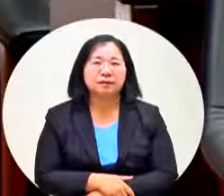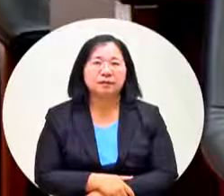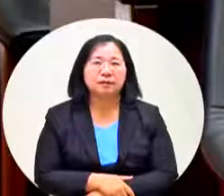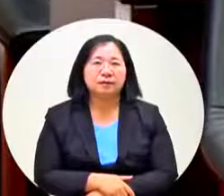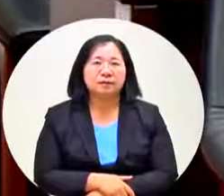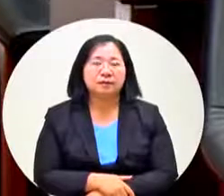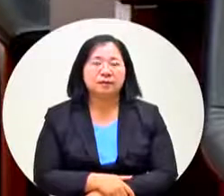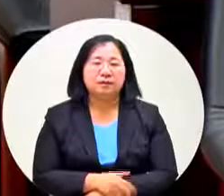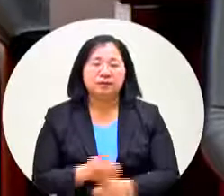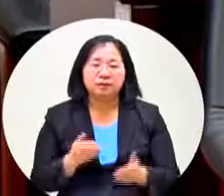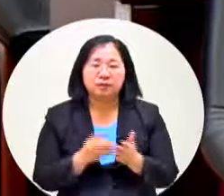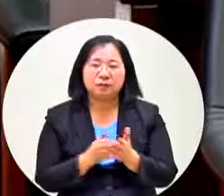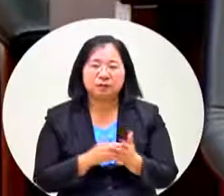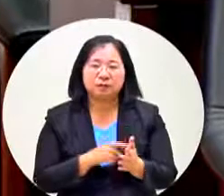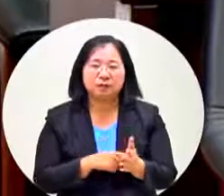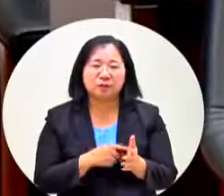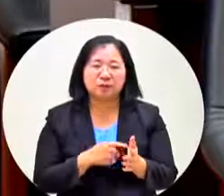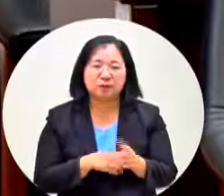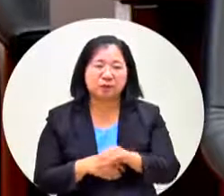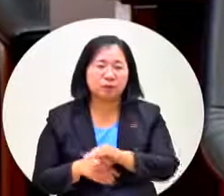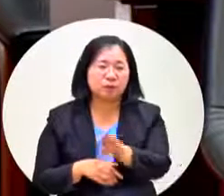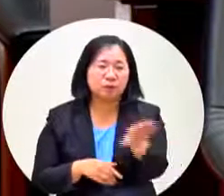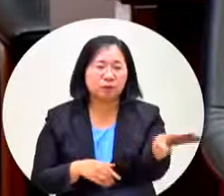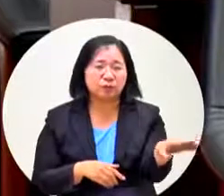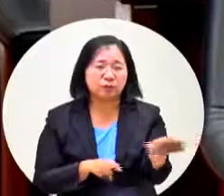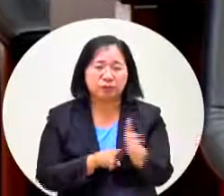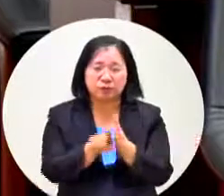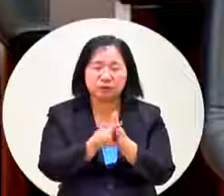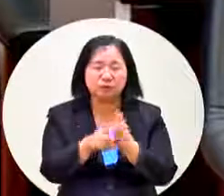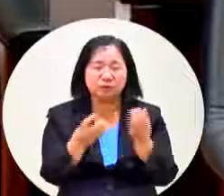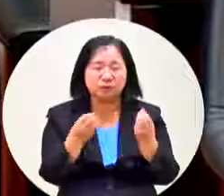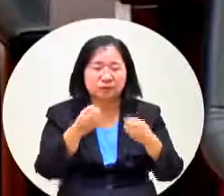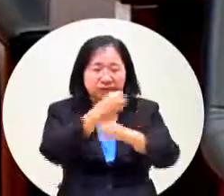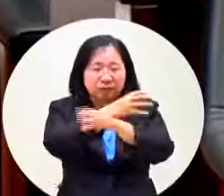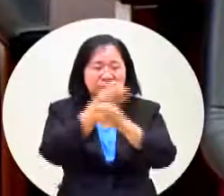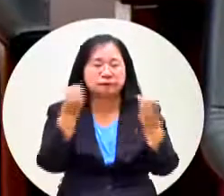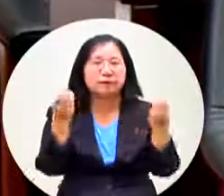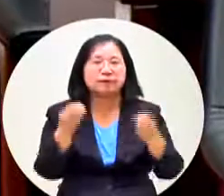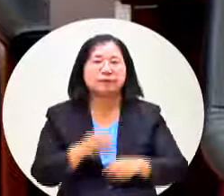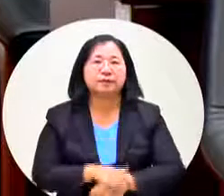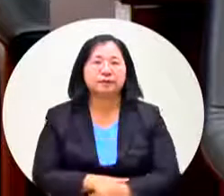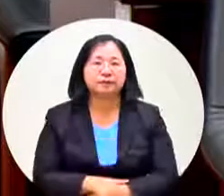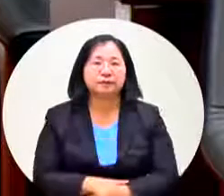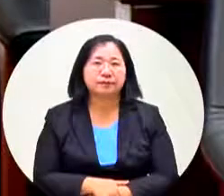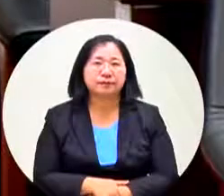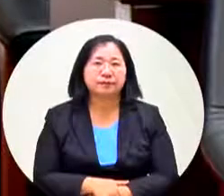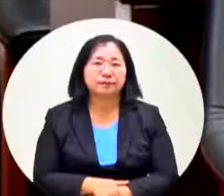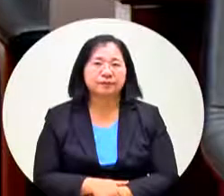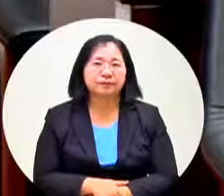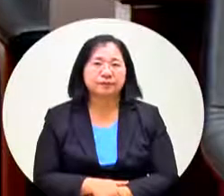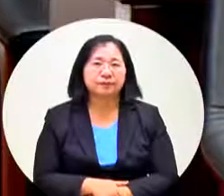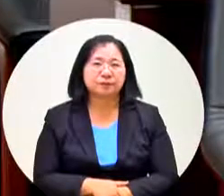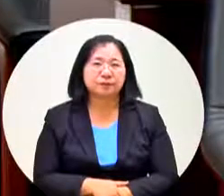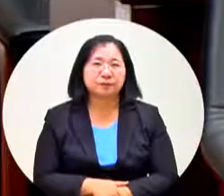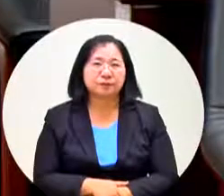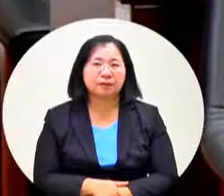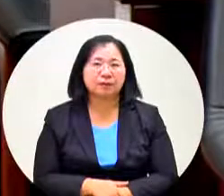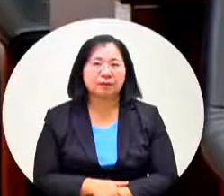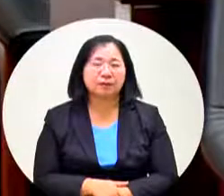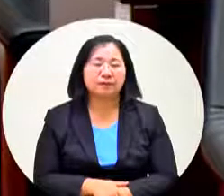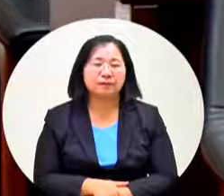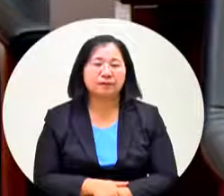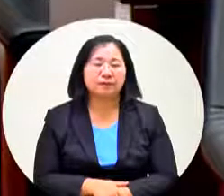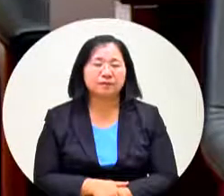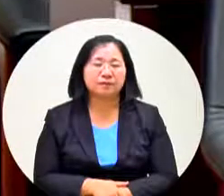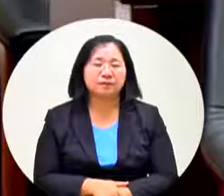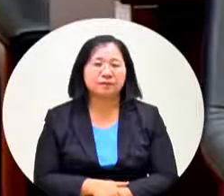手边为荷花园区。较早是荷花园区这边还未开的时，这个拢总是大花为